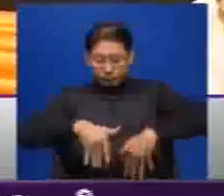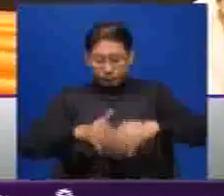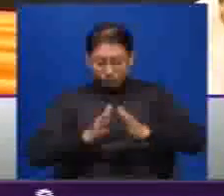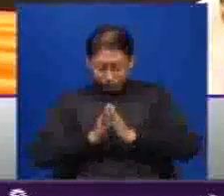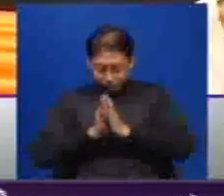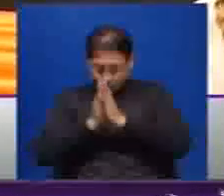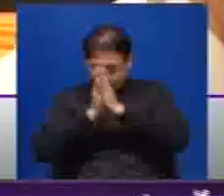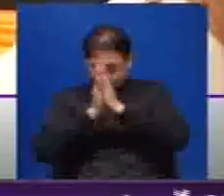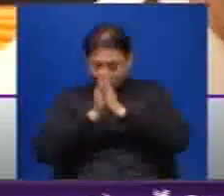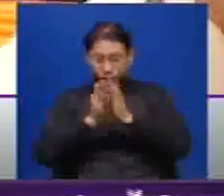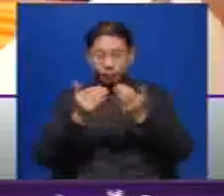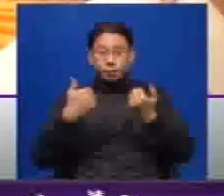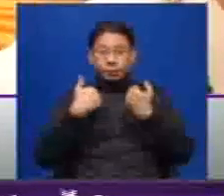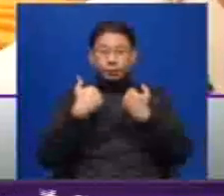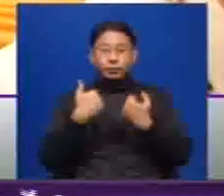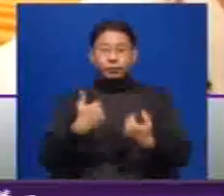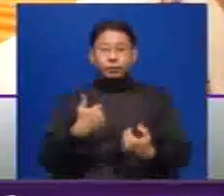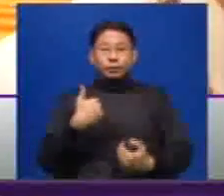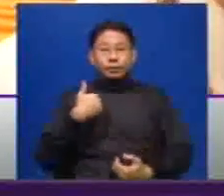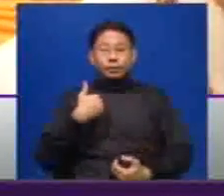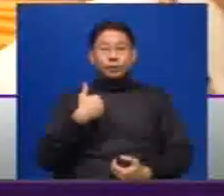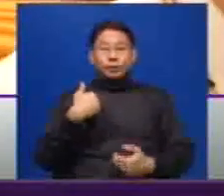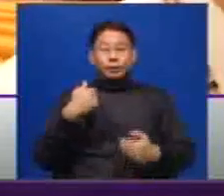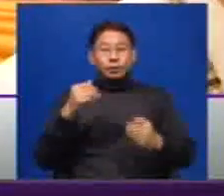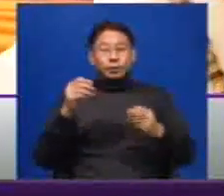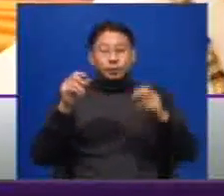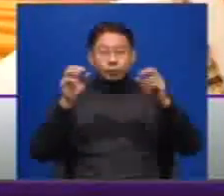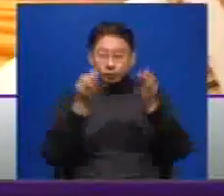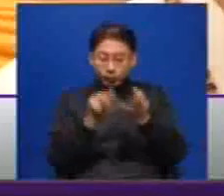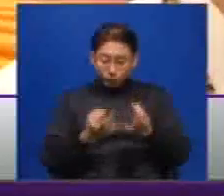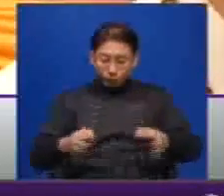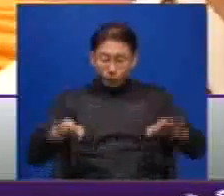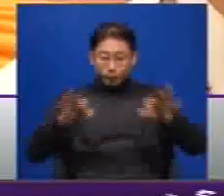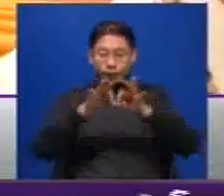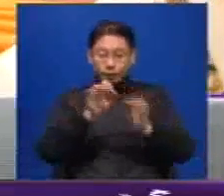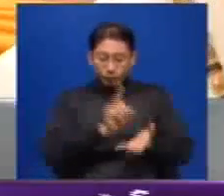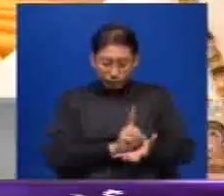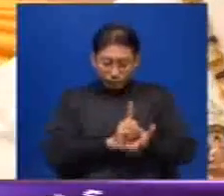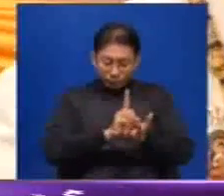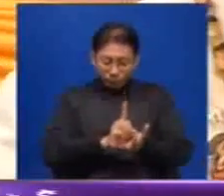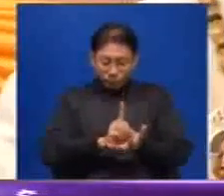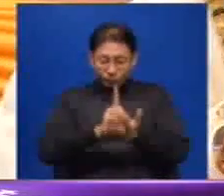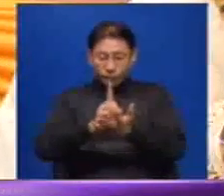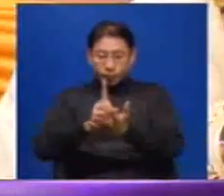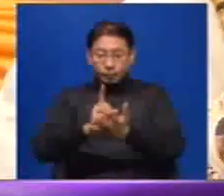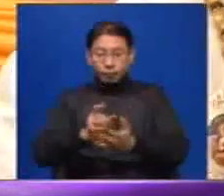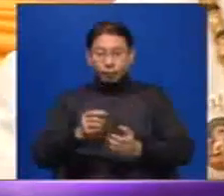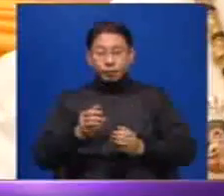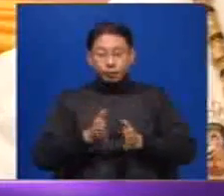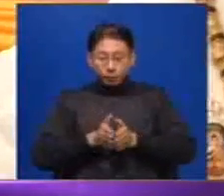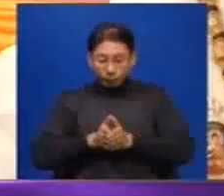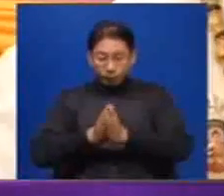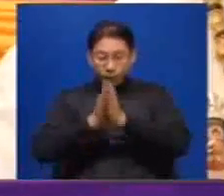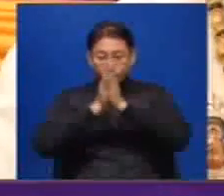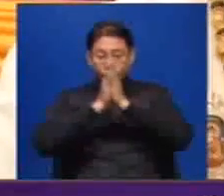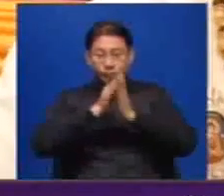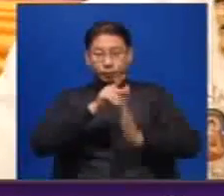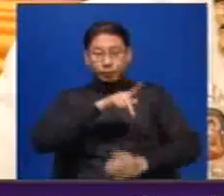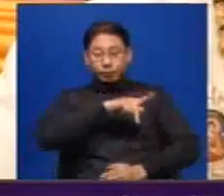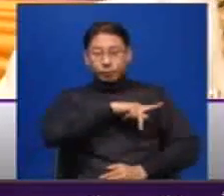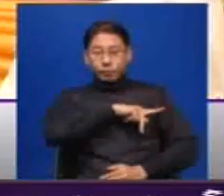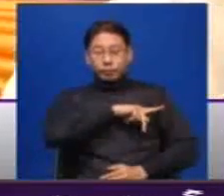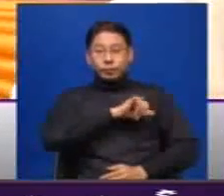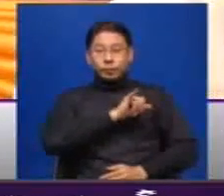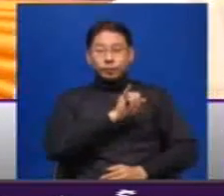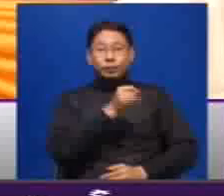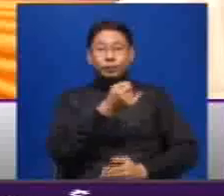ม่ต้องเดินทางไปแต่ละประเทศครับคอนเซปต์เรานะครับก็คือเป็นการลอยประทีปเพื่อสักการะพระพุทธรูปศักดิ์สิทธิ์9ประเทศอาเซียนนะครับก็การลอยเนี่ยเราลอย